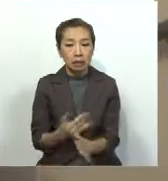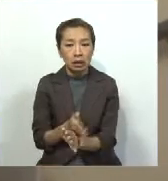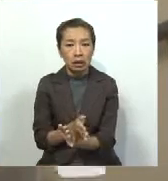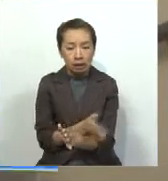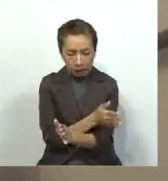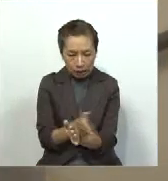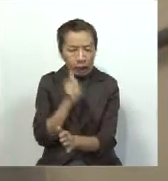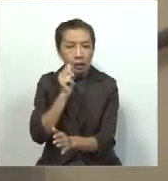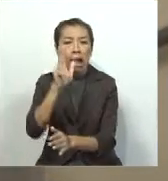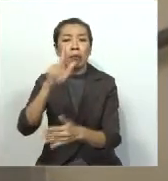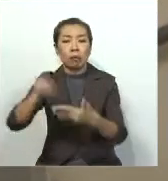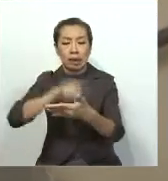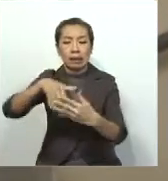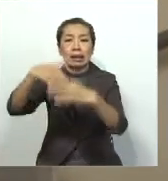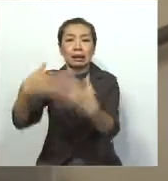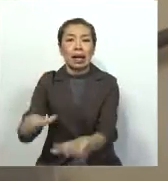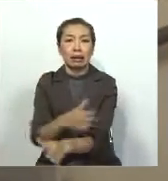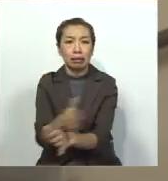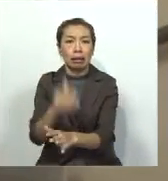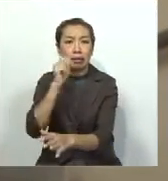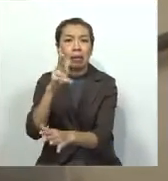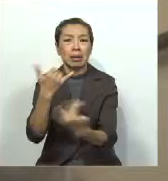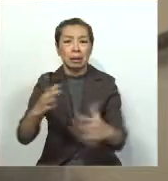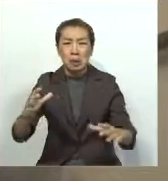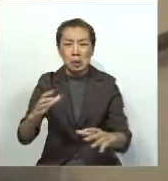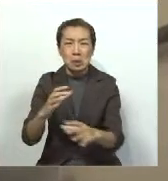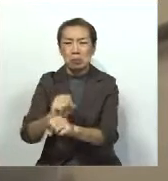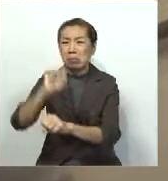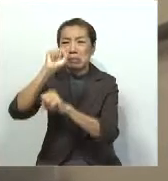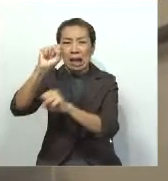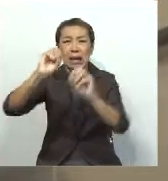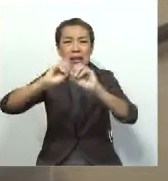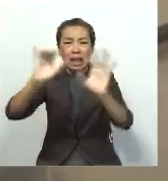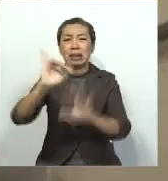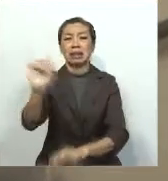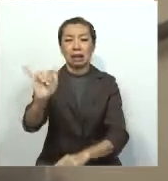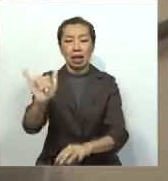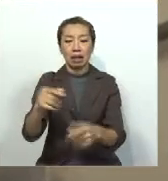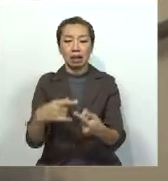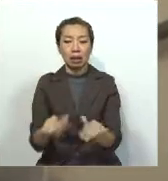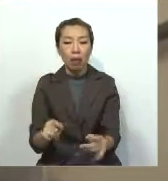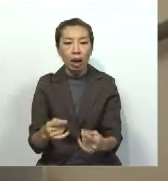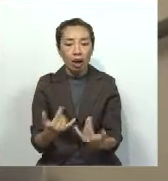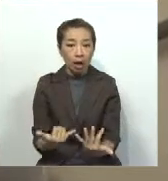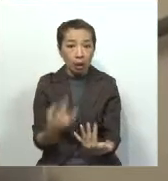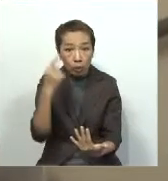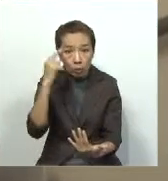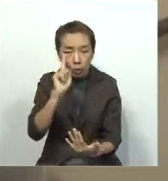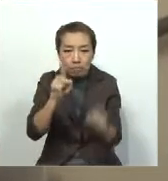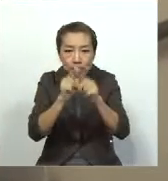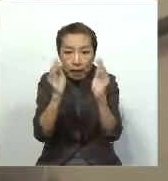3วันนะครับแล้วก็ผลคะแนนอย่างเป็นทางการเนี่ยก็ยังไม่มีการประกาศเลยเราเพียงแต่ทราบผลคะแนนเบื้อง